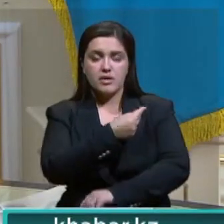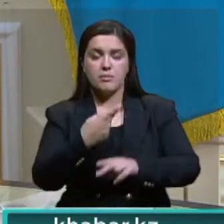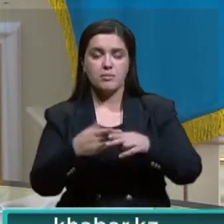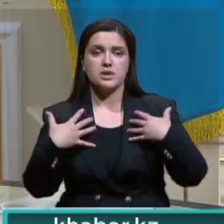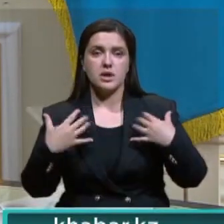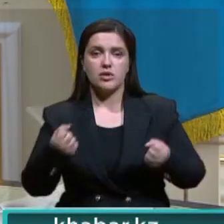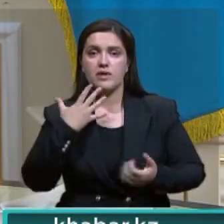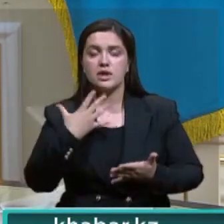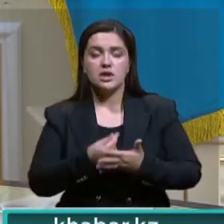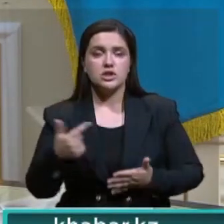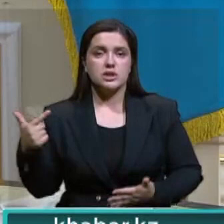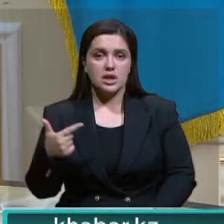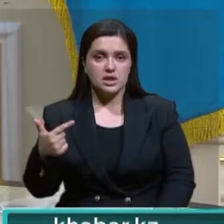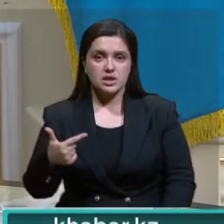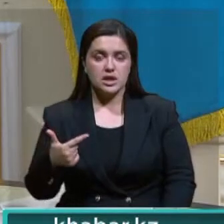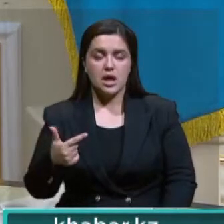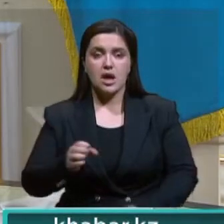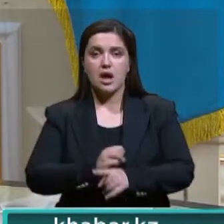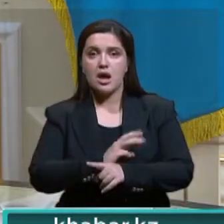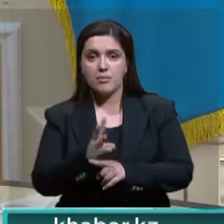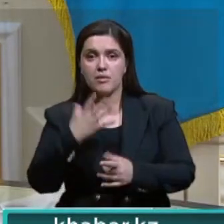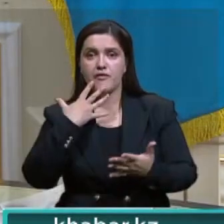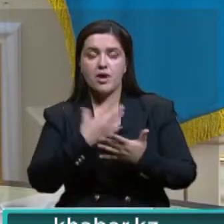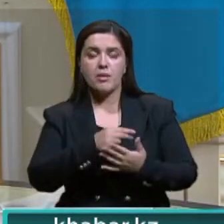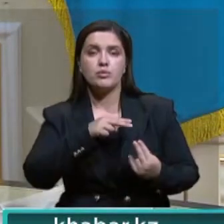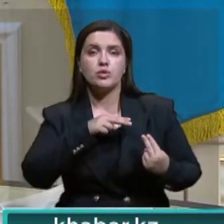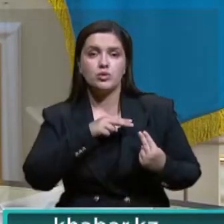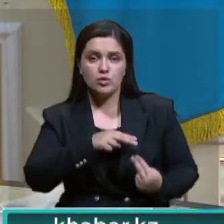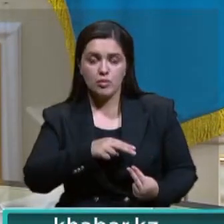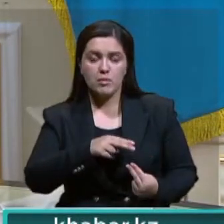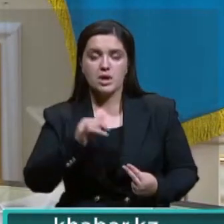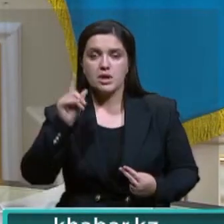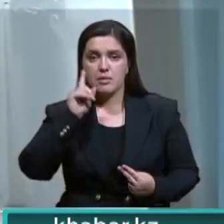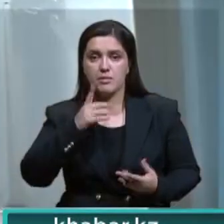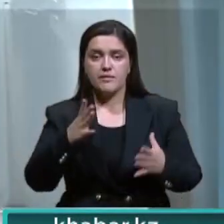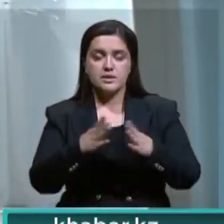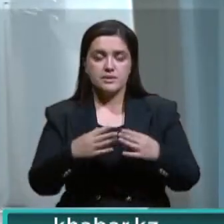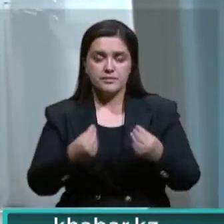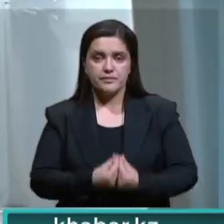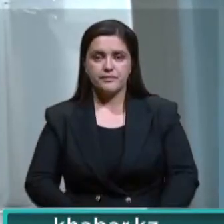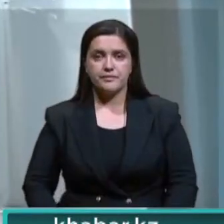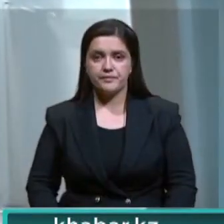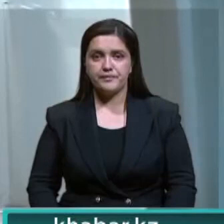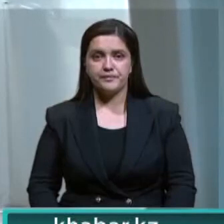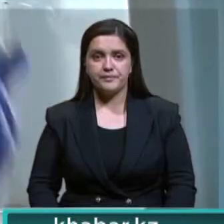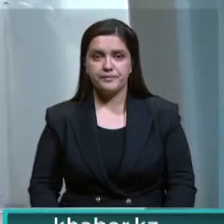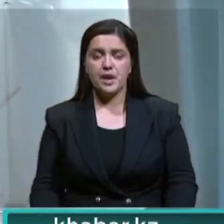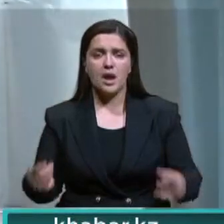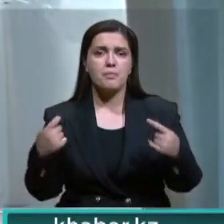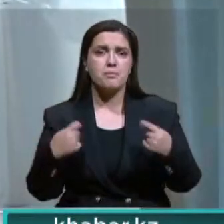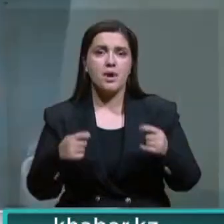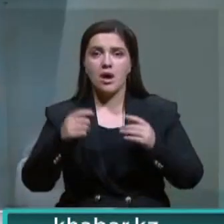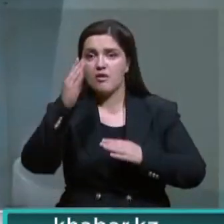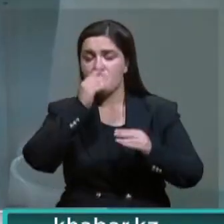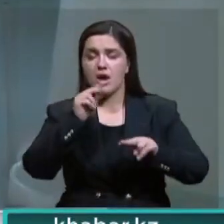здоровье наших граждан, обеспечивающих своим трудом благополучие своих семей. А вот с продавцами фейковых